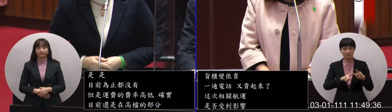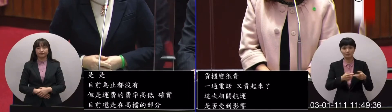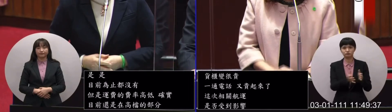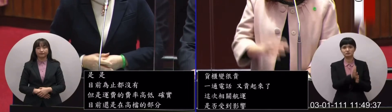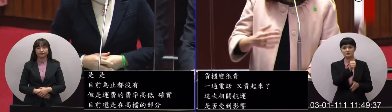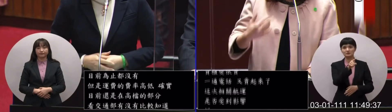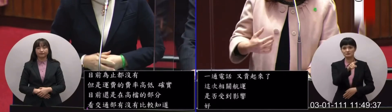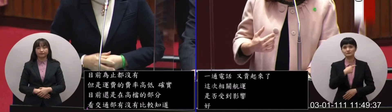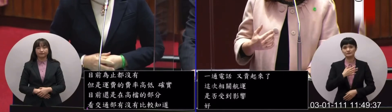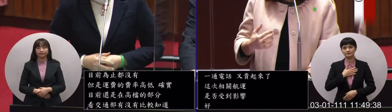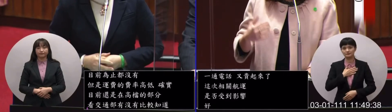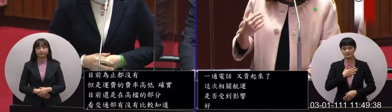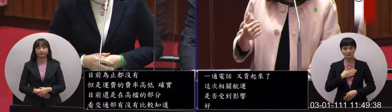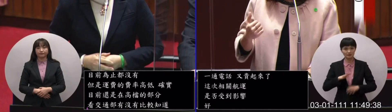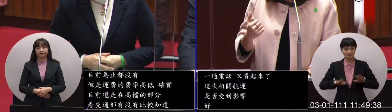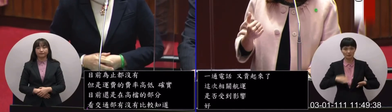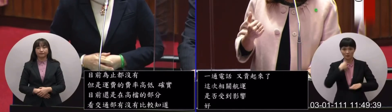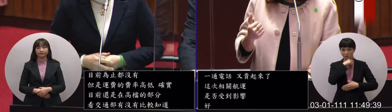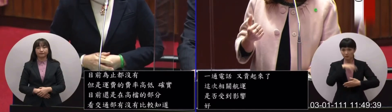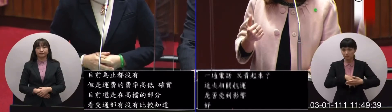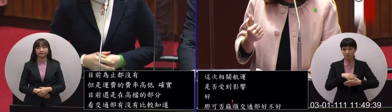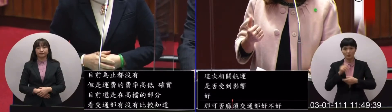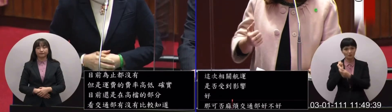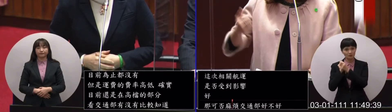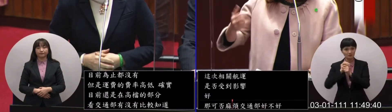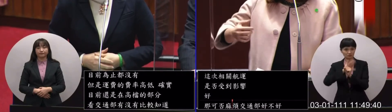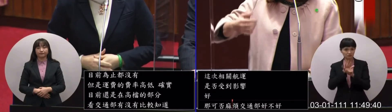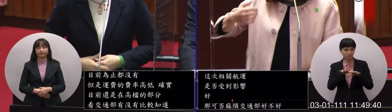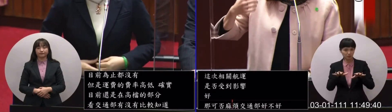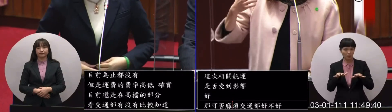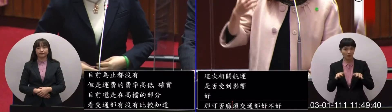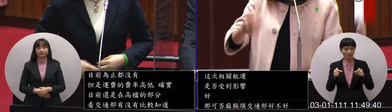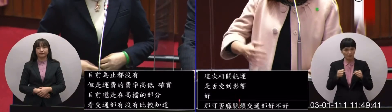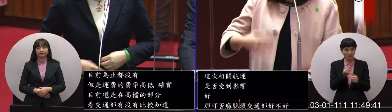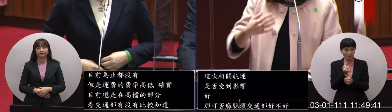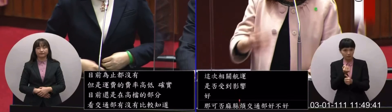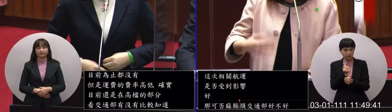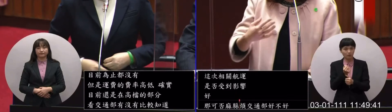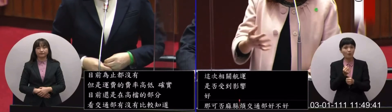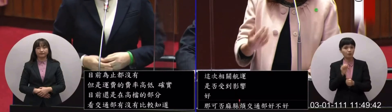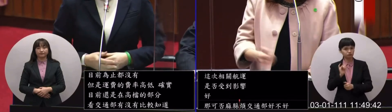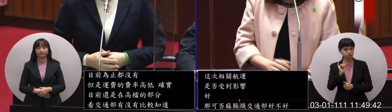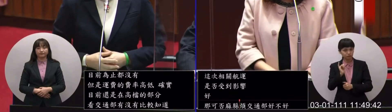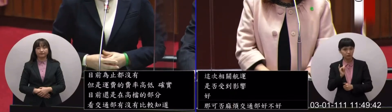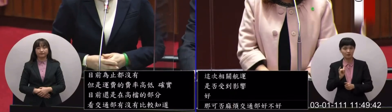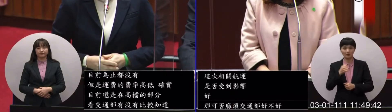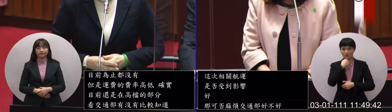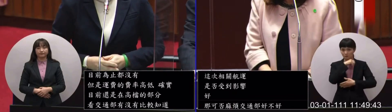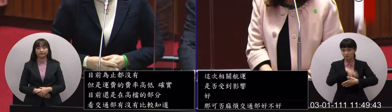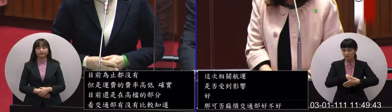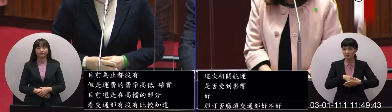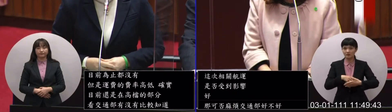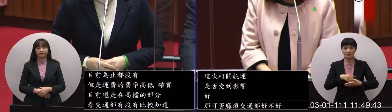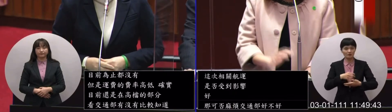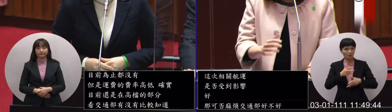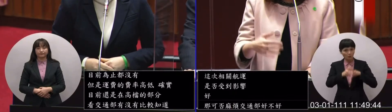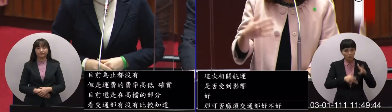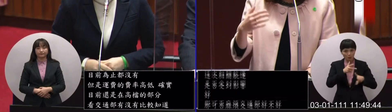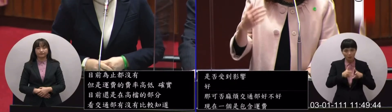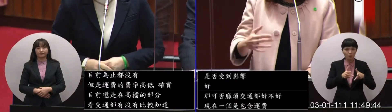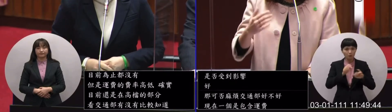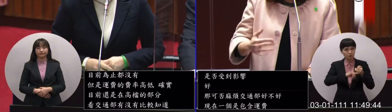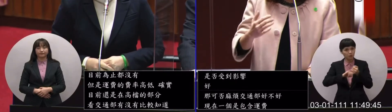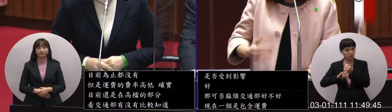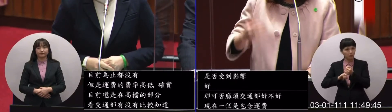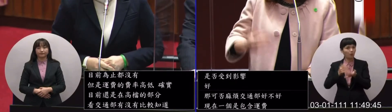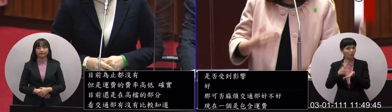道，就是说我们国内因为这两年疫情比较稳定，所以我们国内产业的部分单接的很多啊，有一个部分